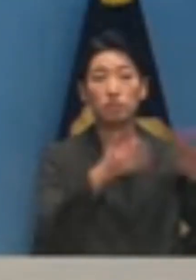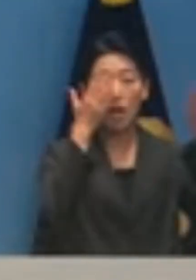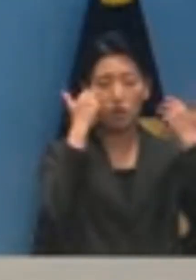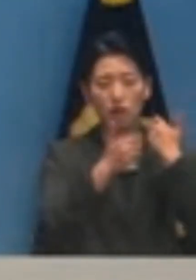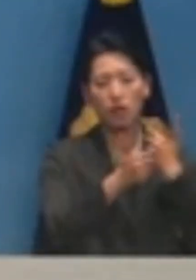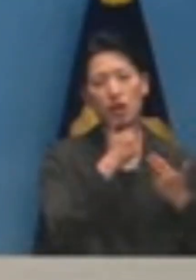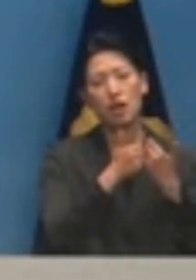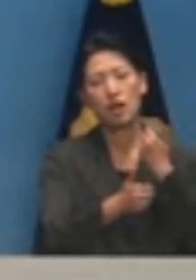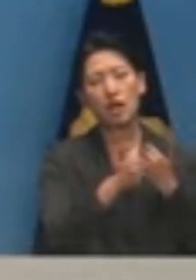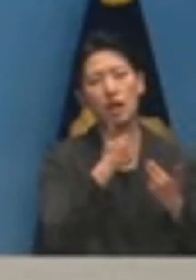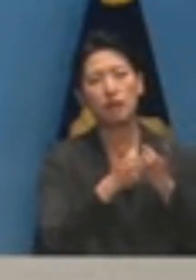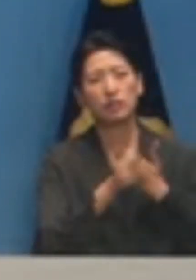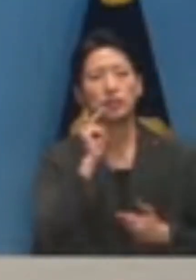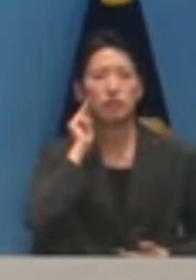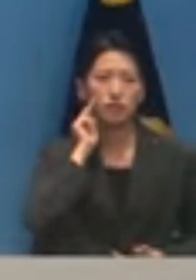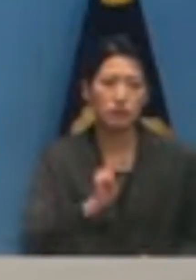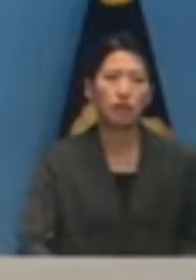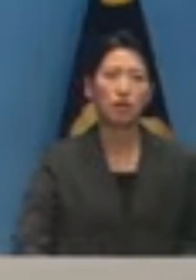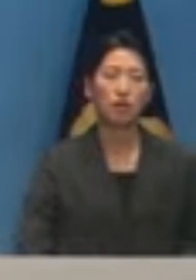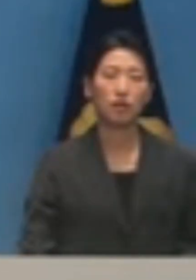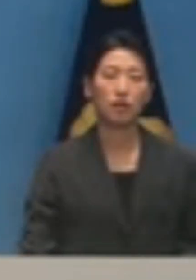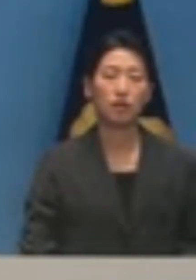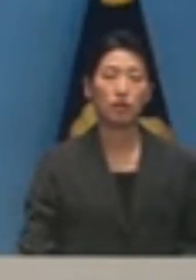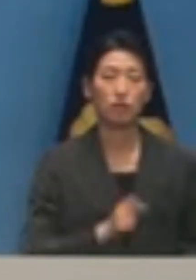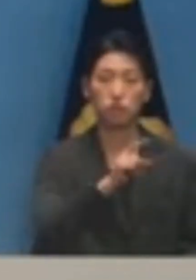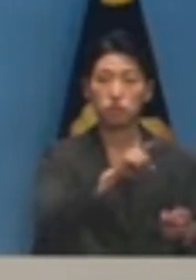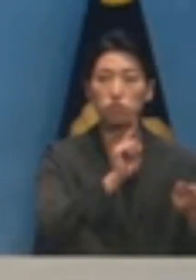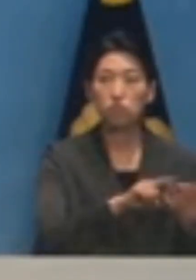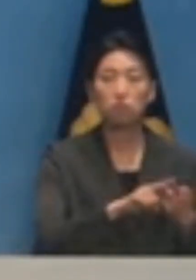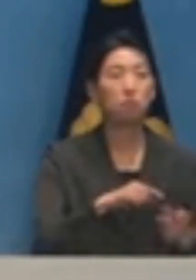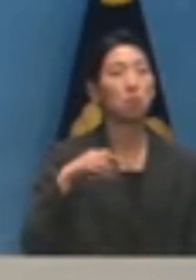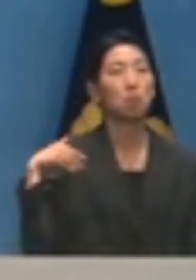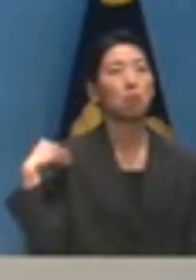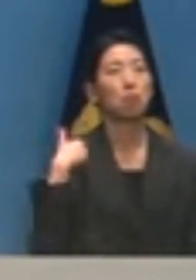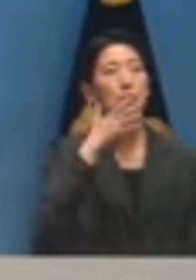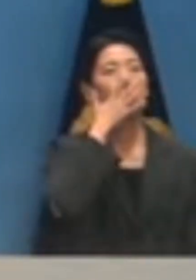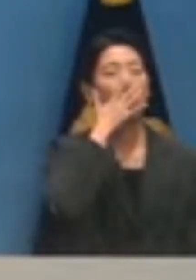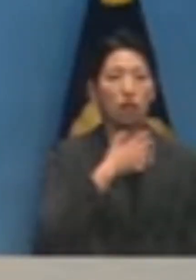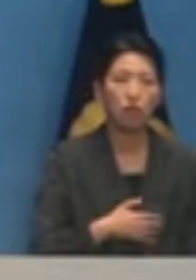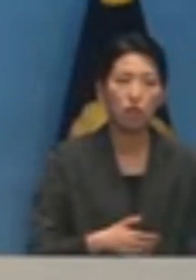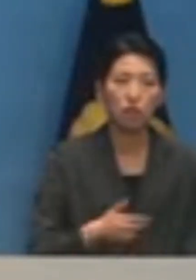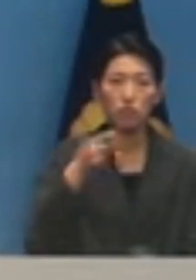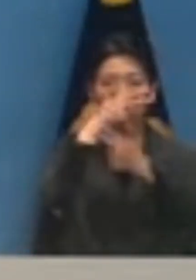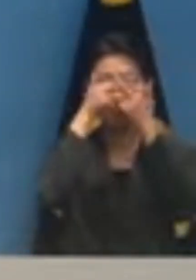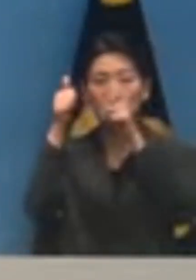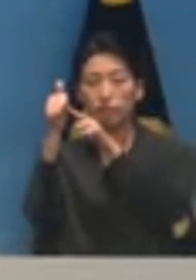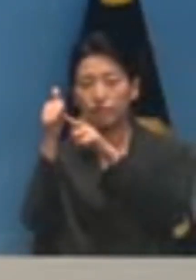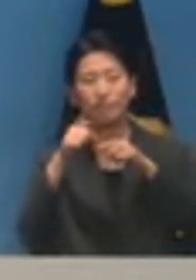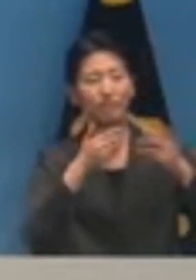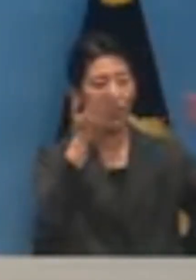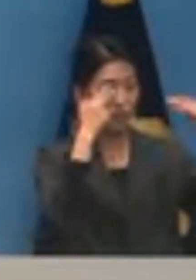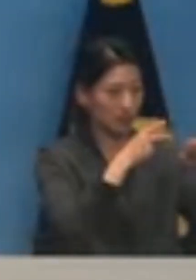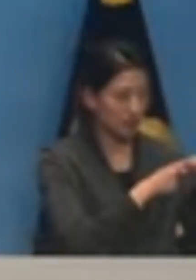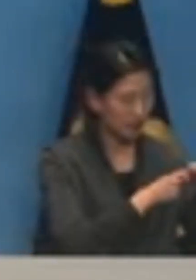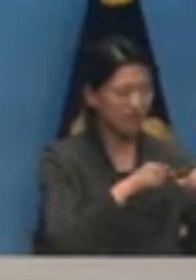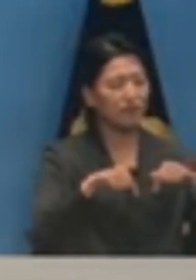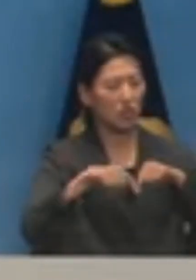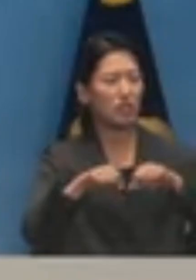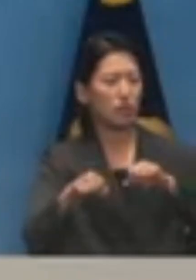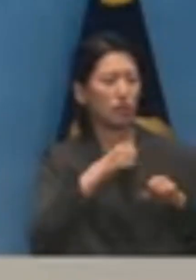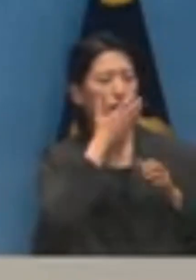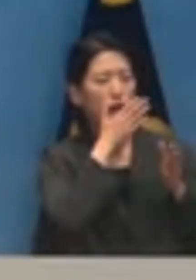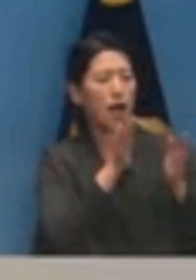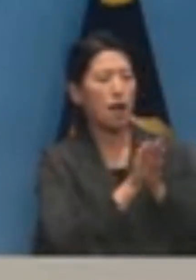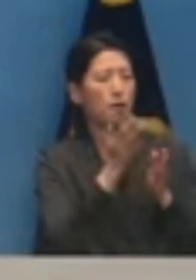혼란의 상황임에도 불구하고 이것을 인지하지 못하고 이재명 후보의 교사의 정치활동 부장을 하겠다는 말도 안 되는